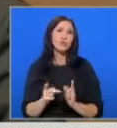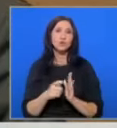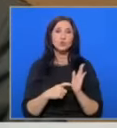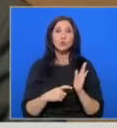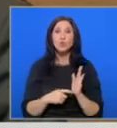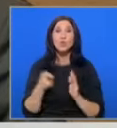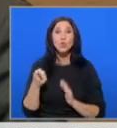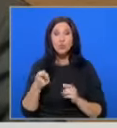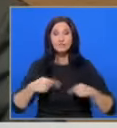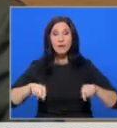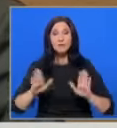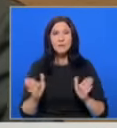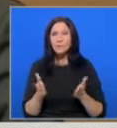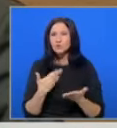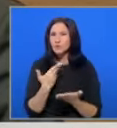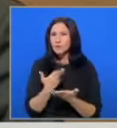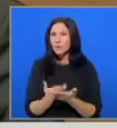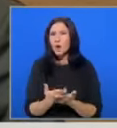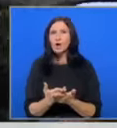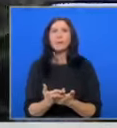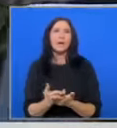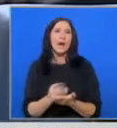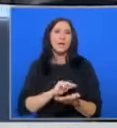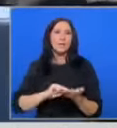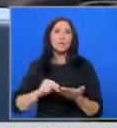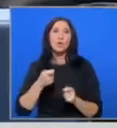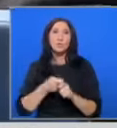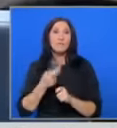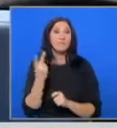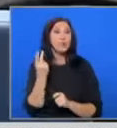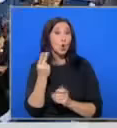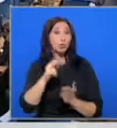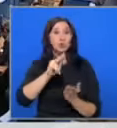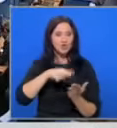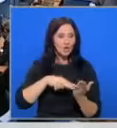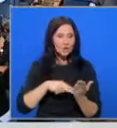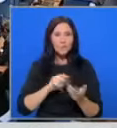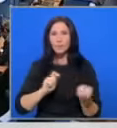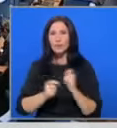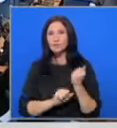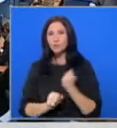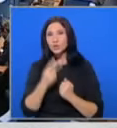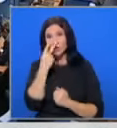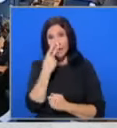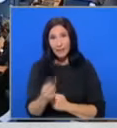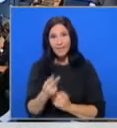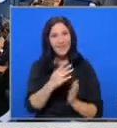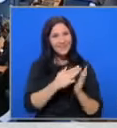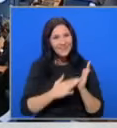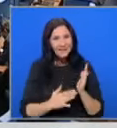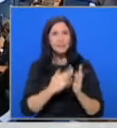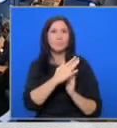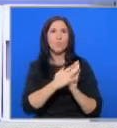законодателство, тук в зала да започват да се предлагат редакционни поправки. На второ четене промените в Конституцията ще се гледат текст по